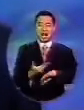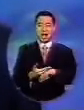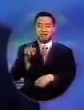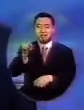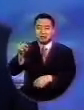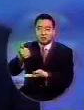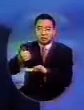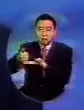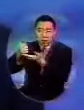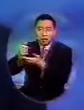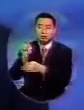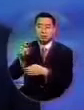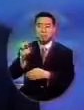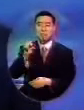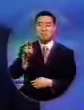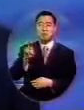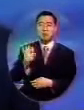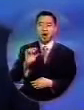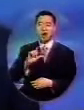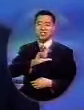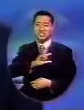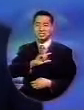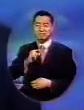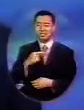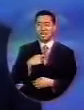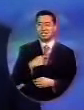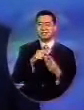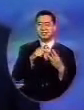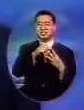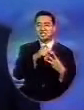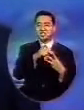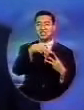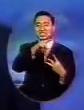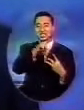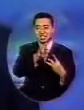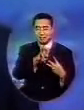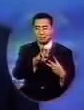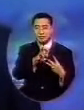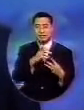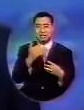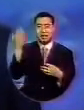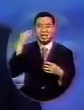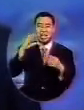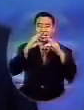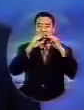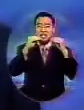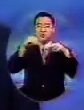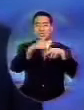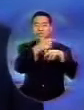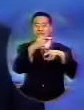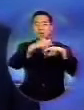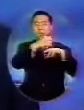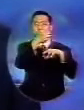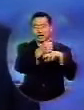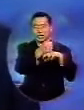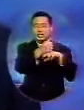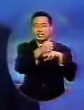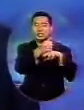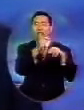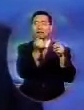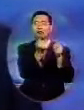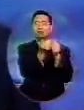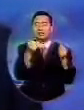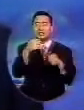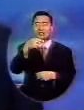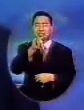명씨이고 저는 심씨니까요. 그것도 저는 세종대왕 뒤에 심소원 황후의 25대선입니다. 라고